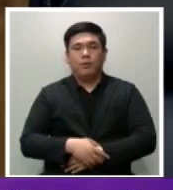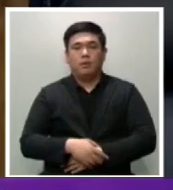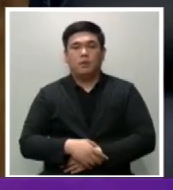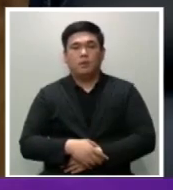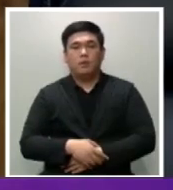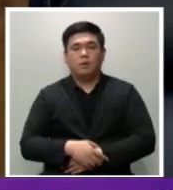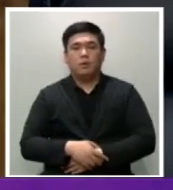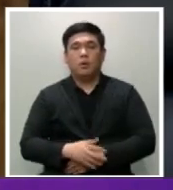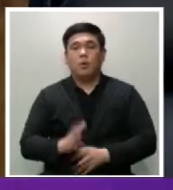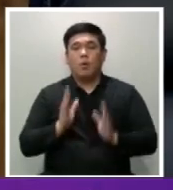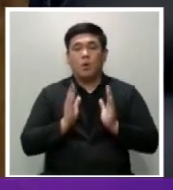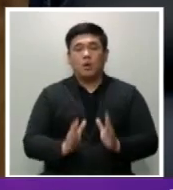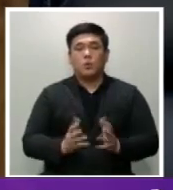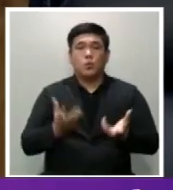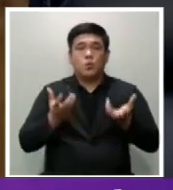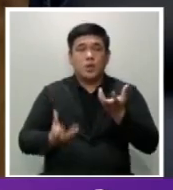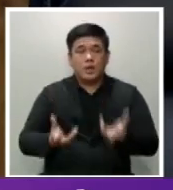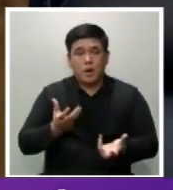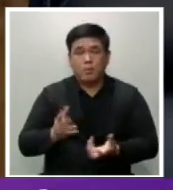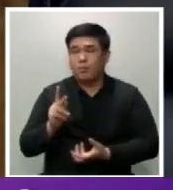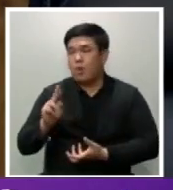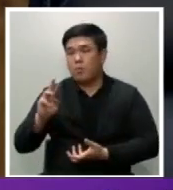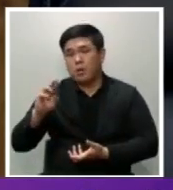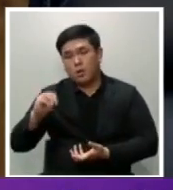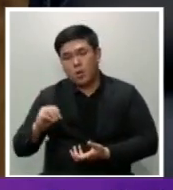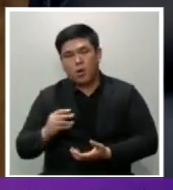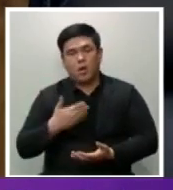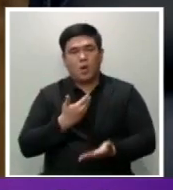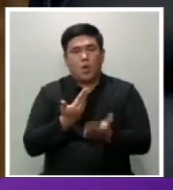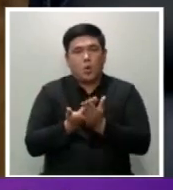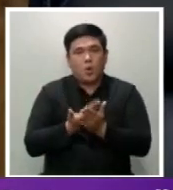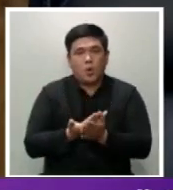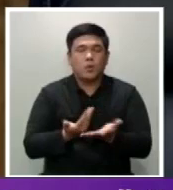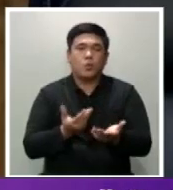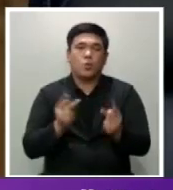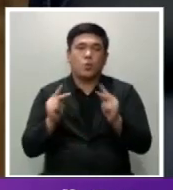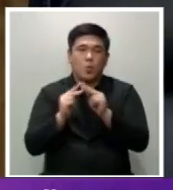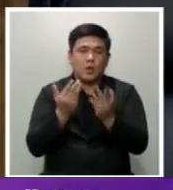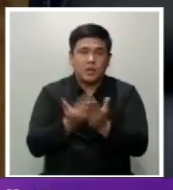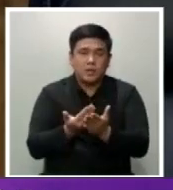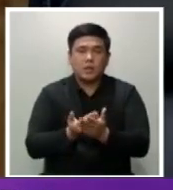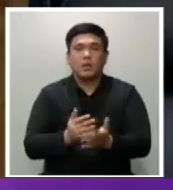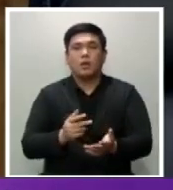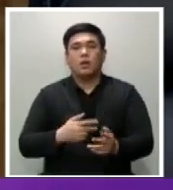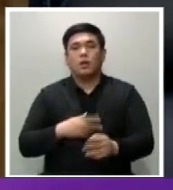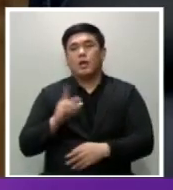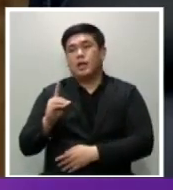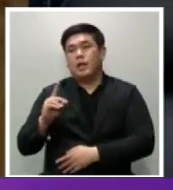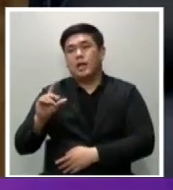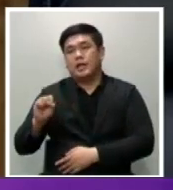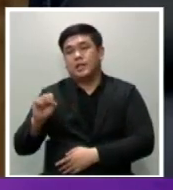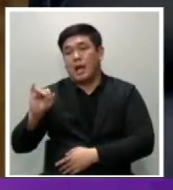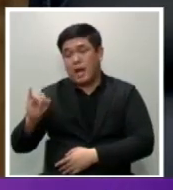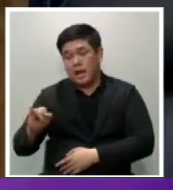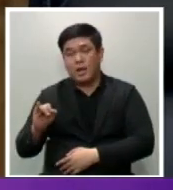คนที่มาประชุมมีรัฐมนตรียุติธรรมครับมีรัฐมนตรีพาณิชย์มีรัฐมนตรีคลังมีอธิบดี DSI ยกขบ